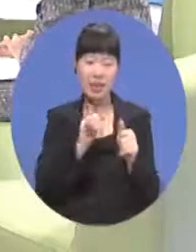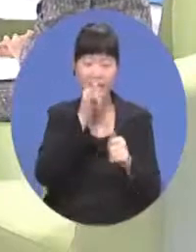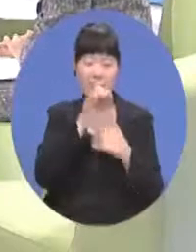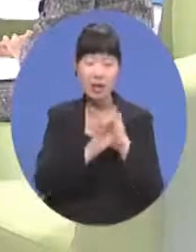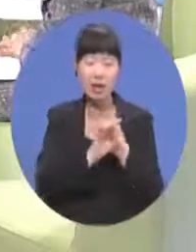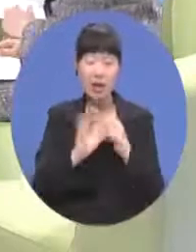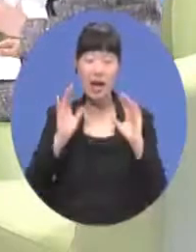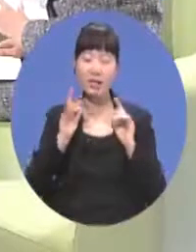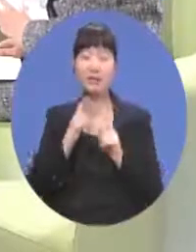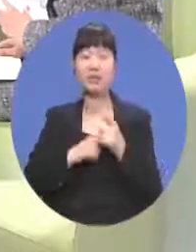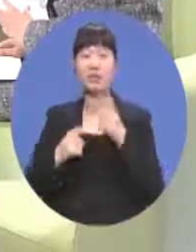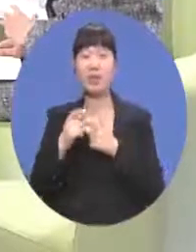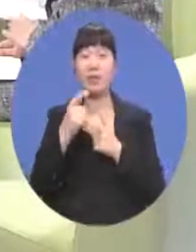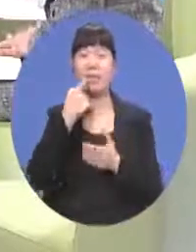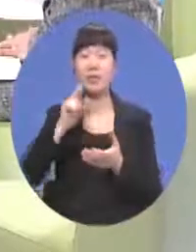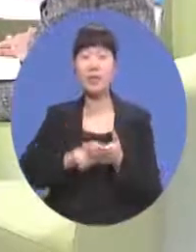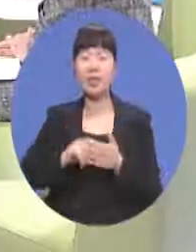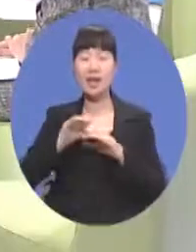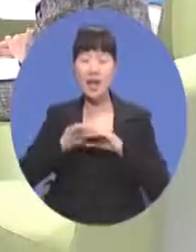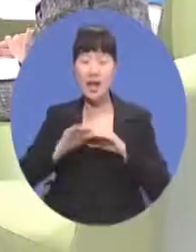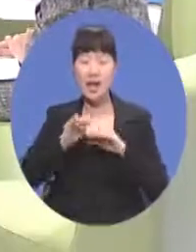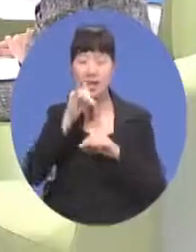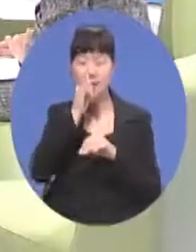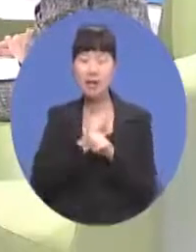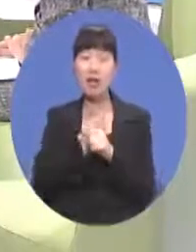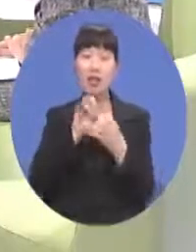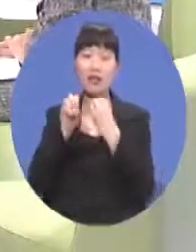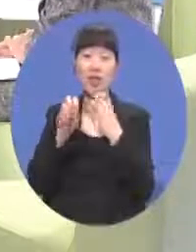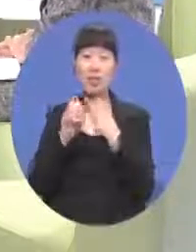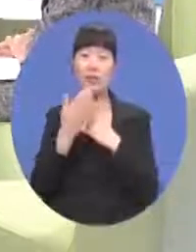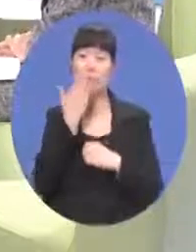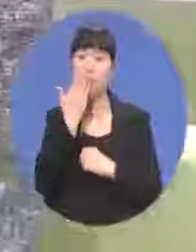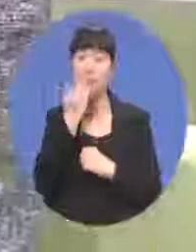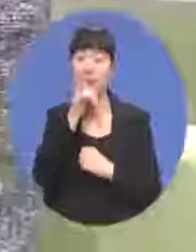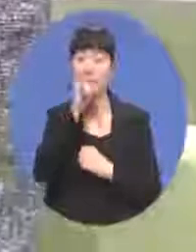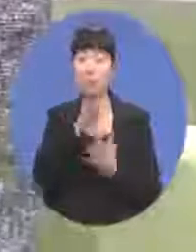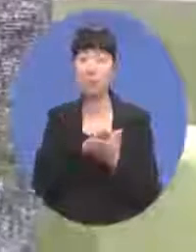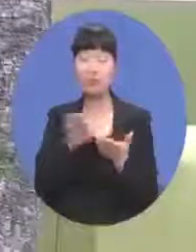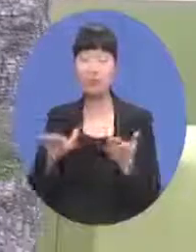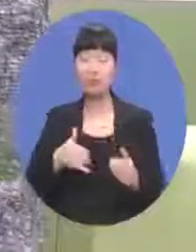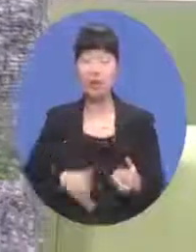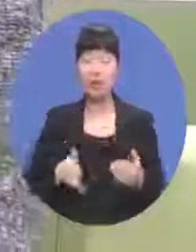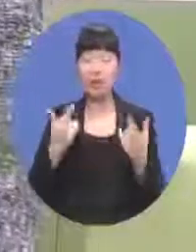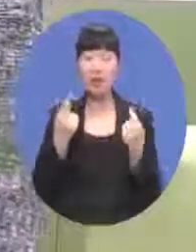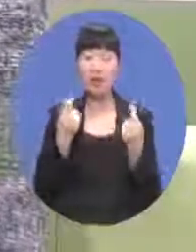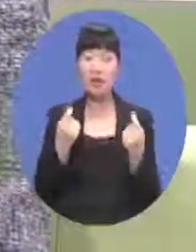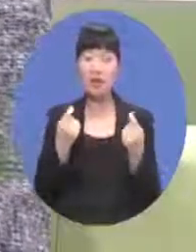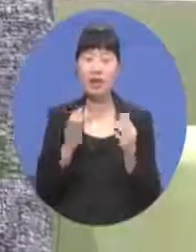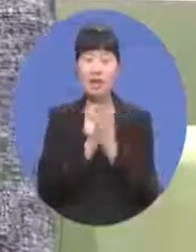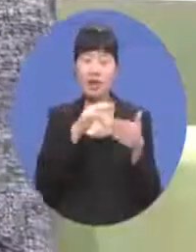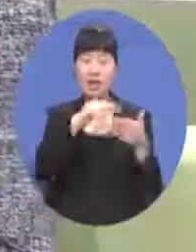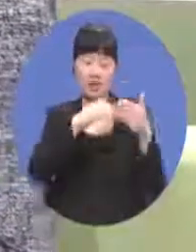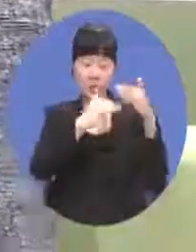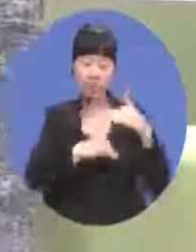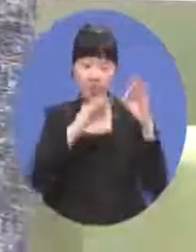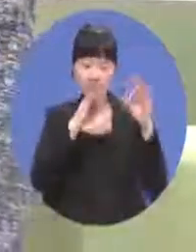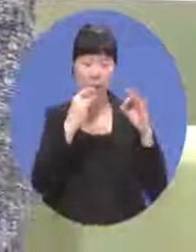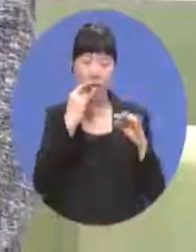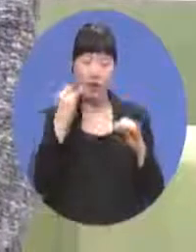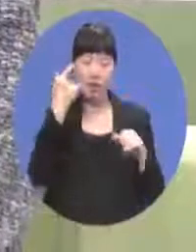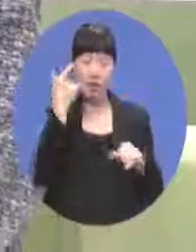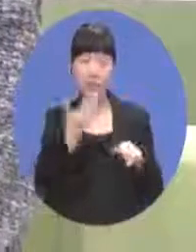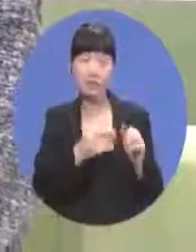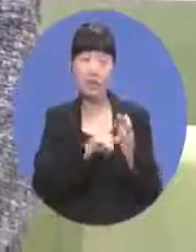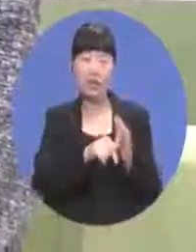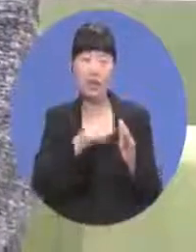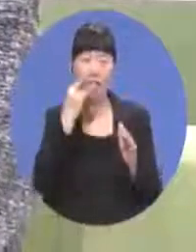보다 쉽게 이제 물꼬가 터지면서 반응을 할 수 있게 되고요. 또 아이들이 자꾸 이렇게 책 읽은 내용을 보고 엄마들이 질문을